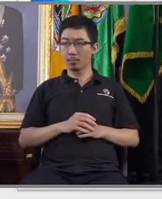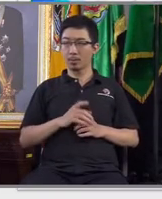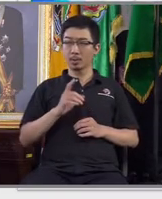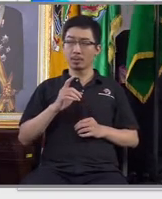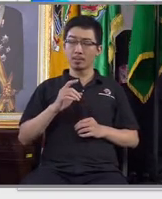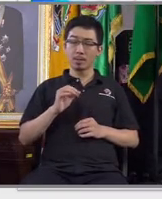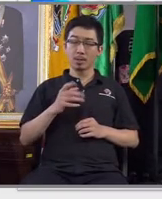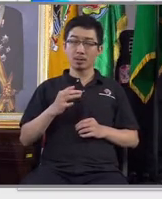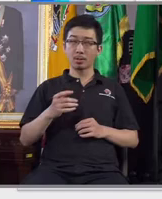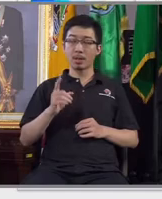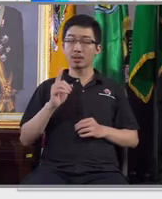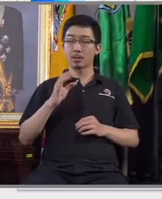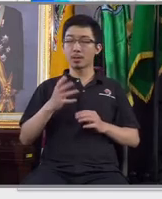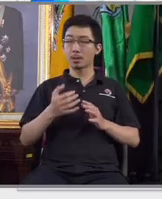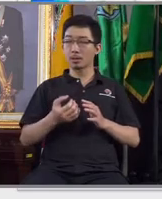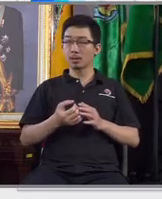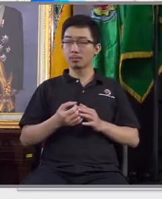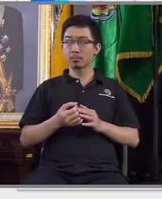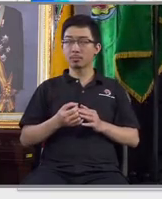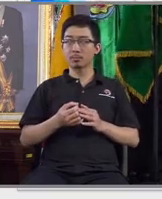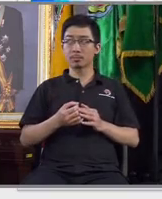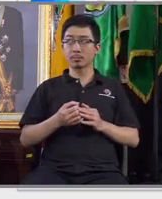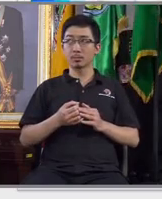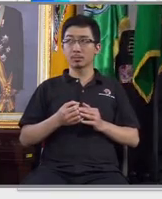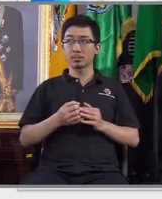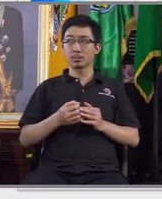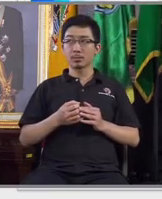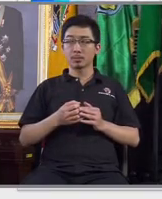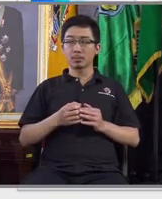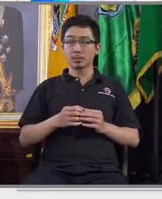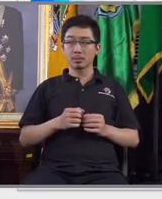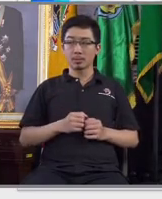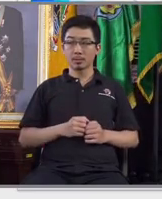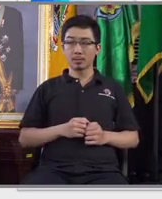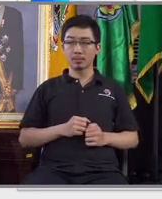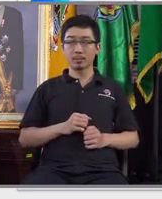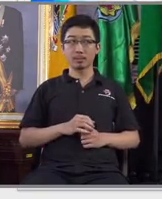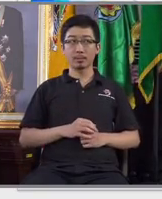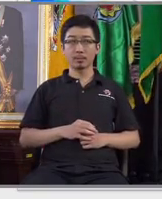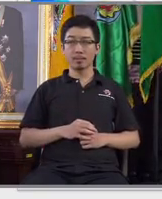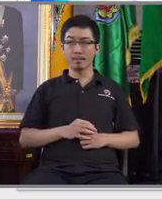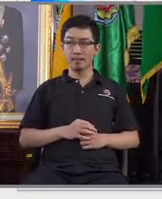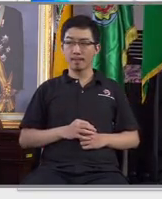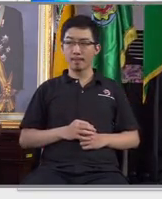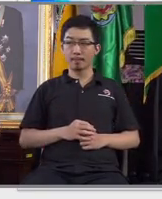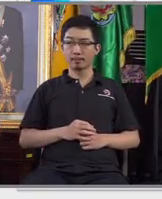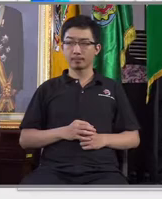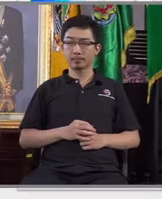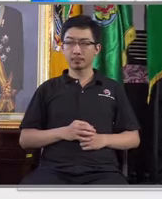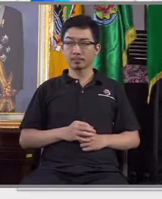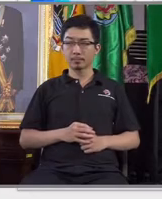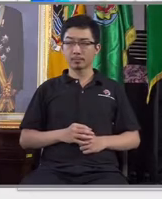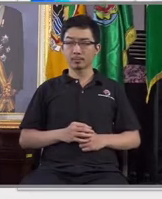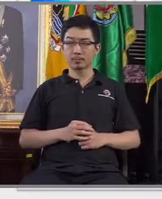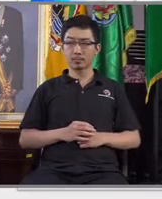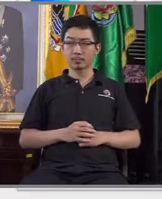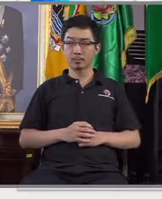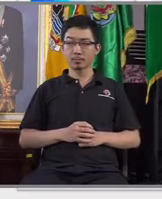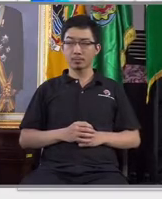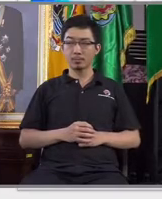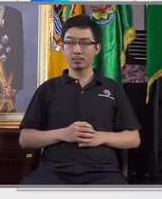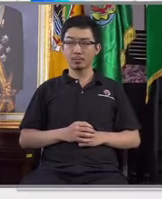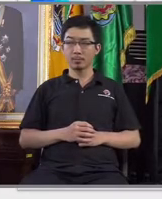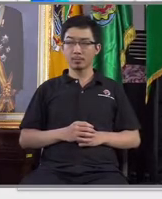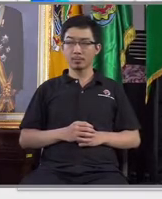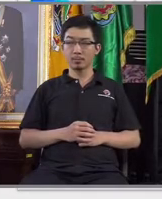TPA 20 hektar, pembangunan fasilitas dalam TPA, pagar, jalan utama dan